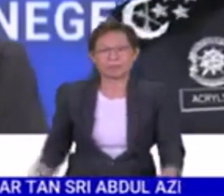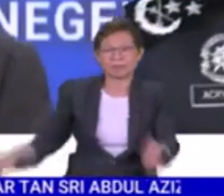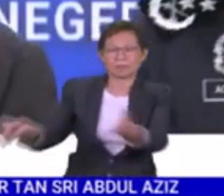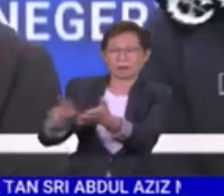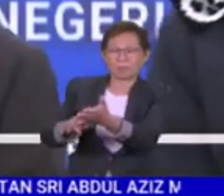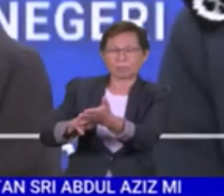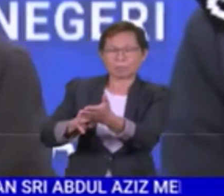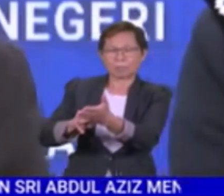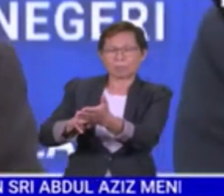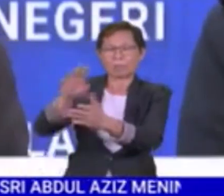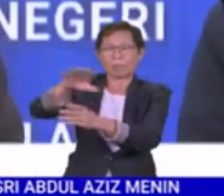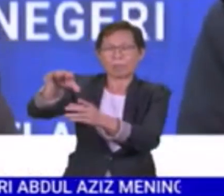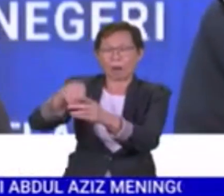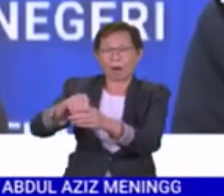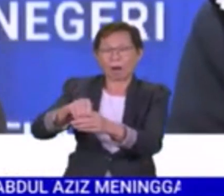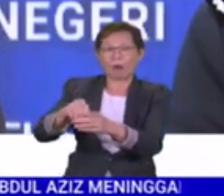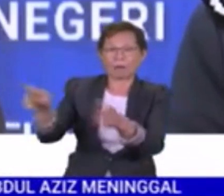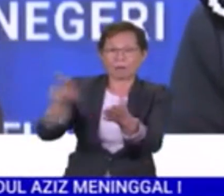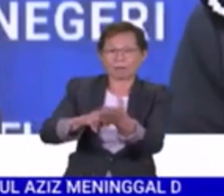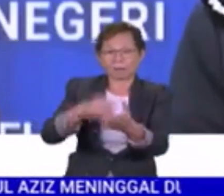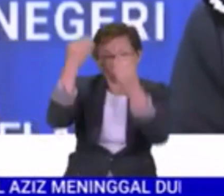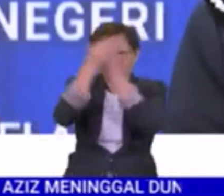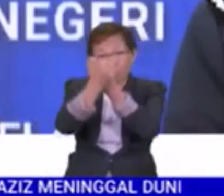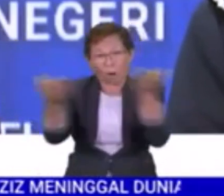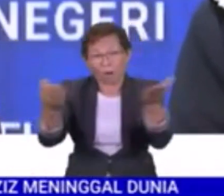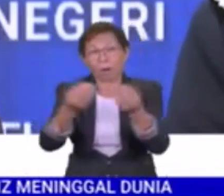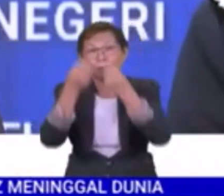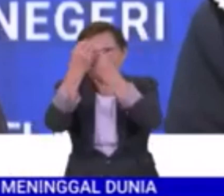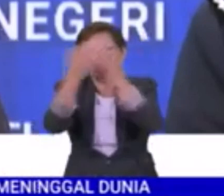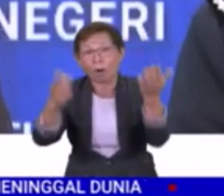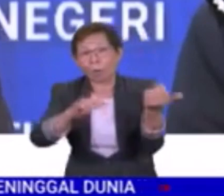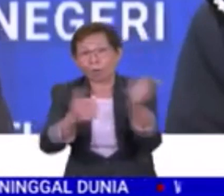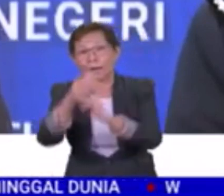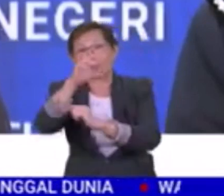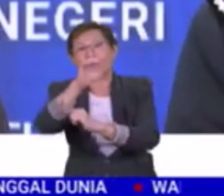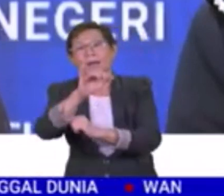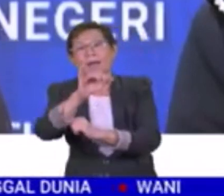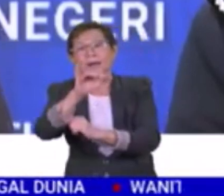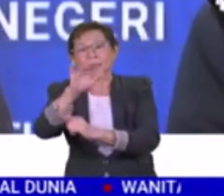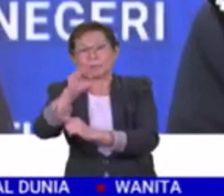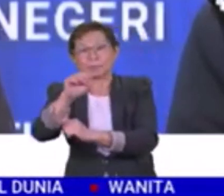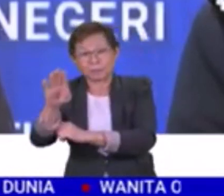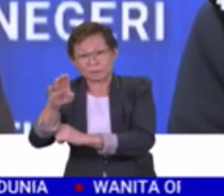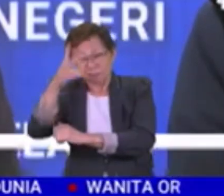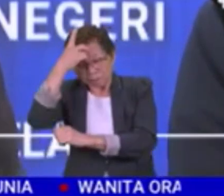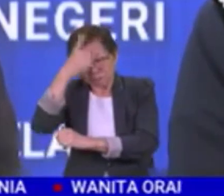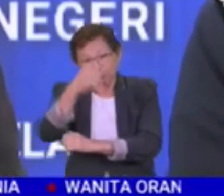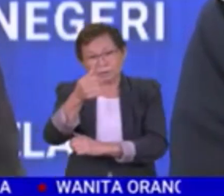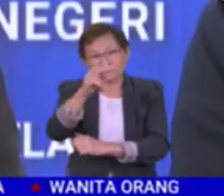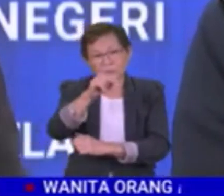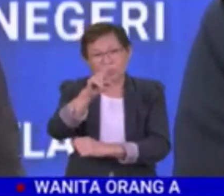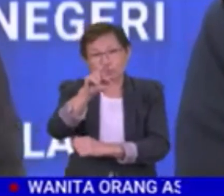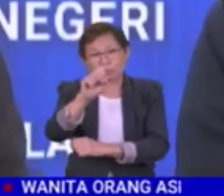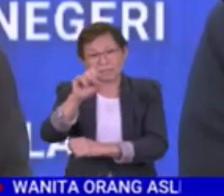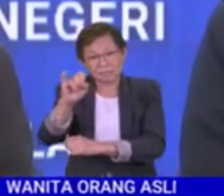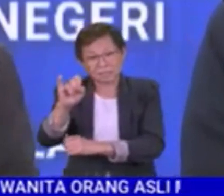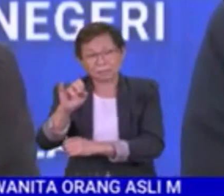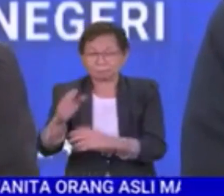Kenyataan yang membabitkan ataupun yang dikeluarkan oleh Yang Amat Berhormat Menteri Besar Datuk Sanusi Makno,